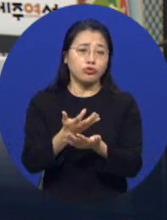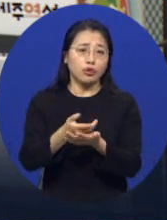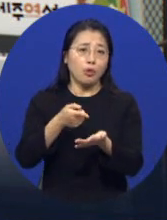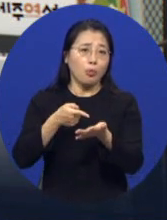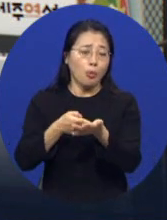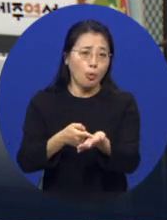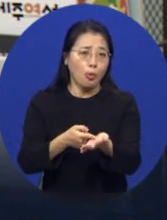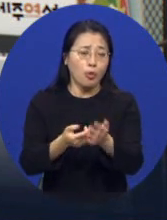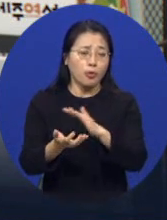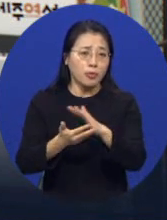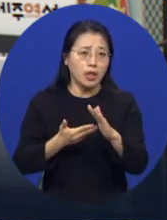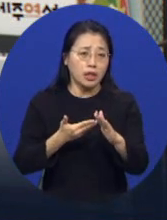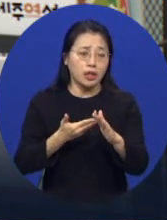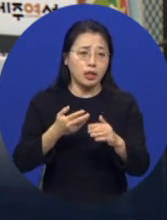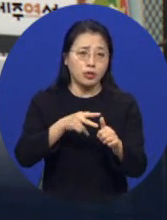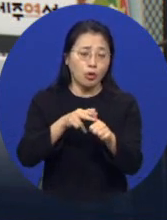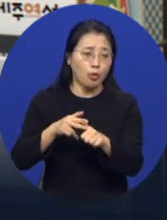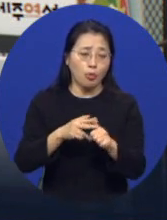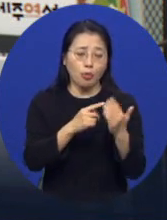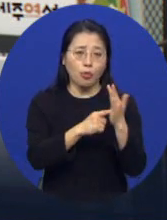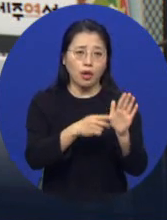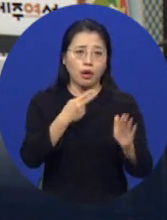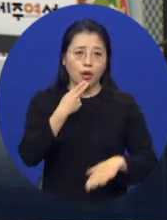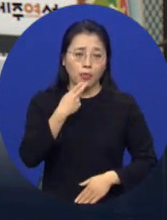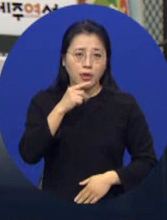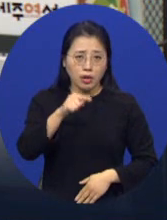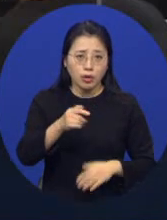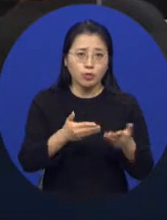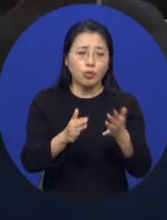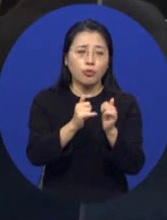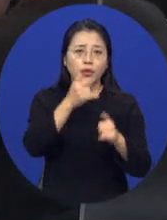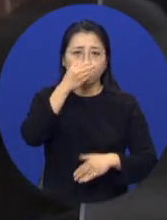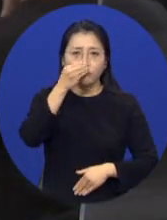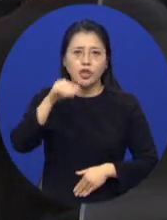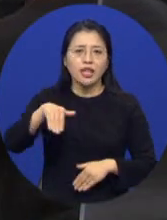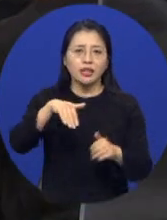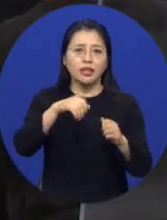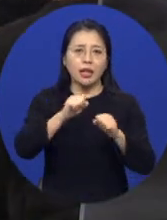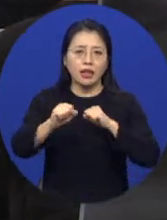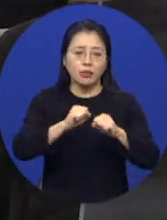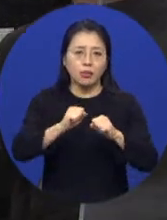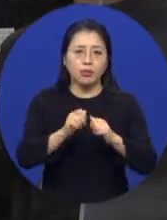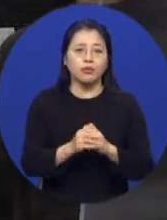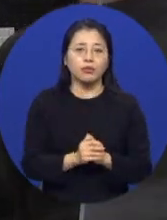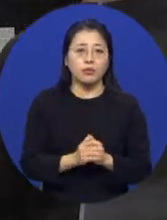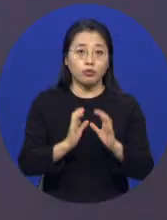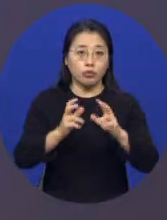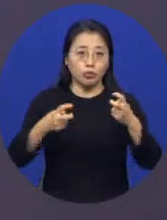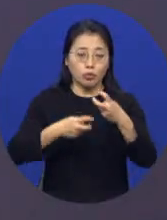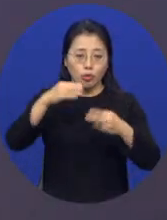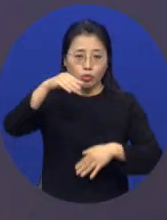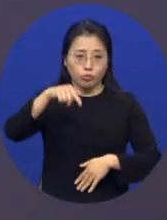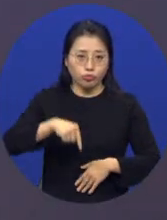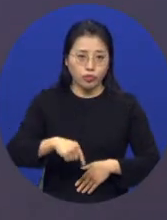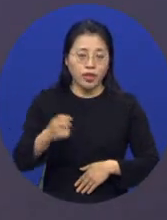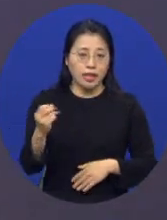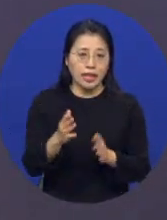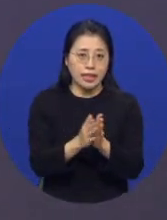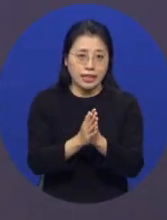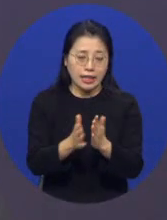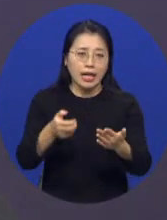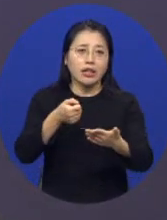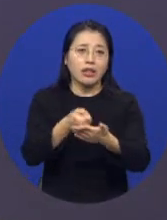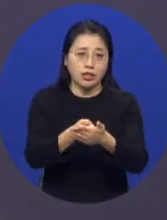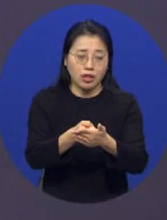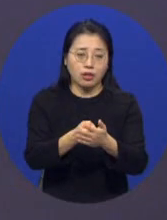건데 이거는 도민들은 완전 우습게 본다는 그런 생각밖에 안 들고요 국토부가 전격적으로 절차 재개를